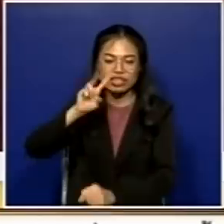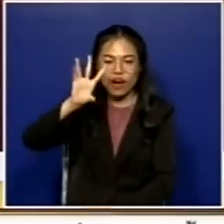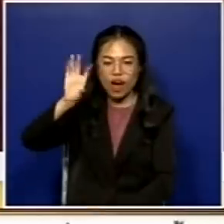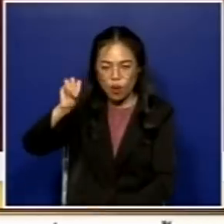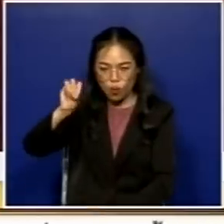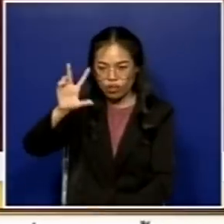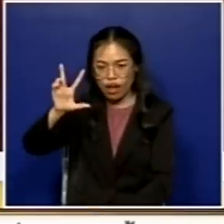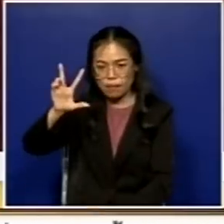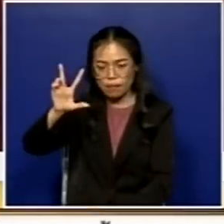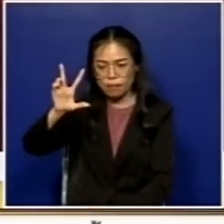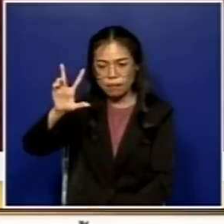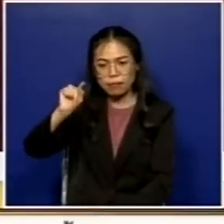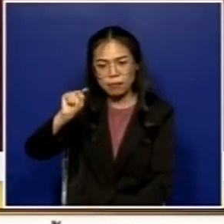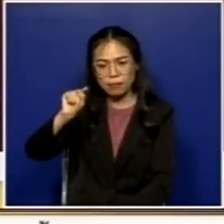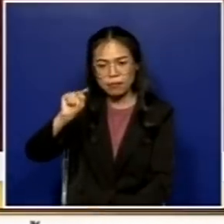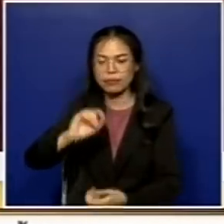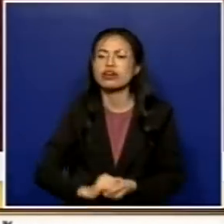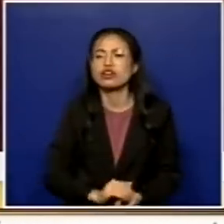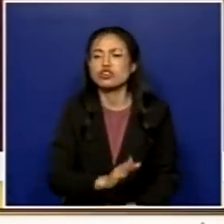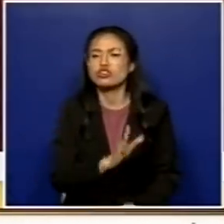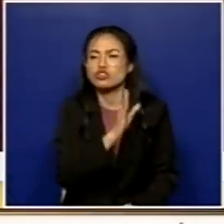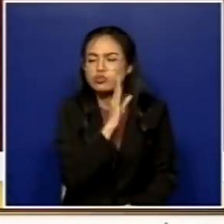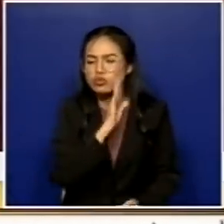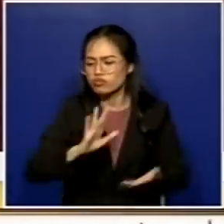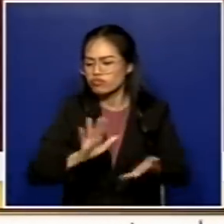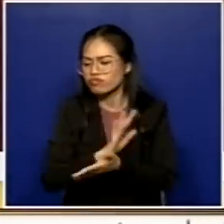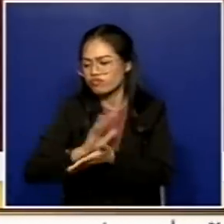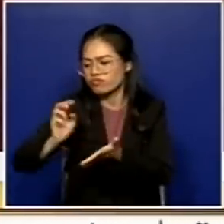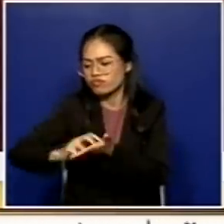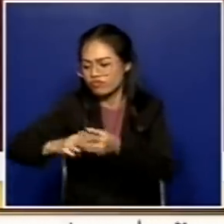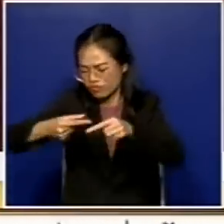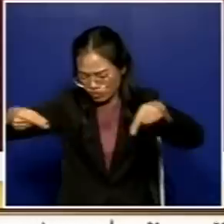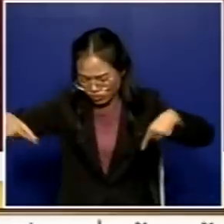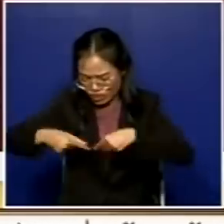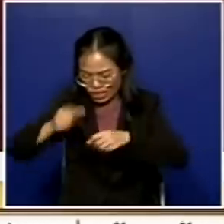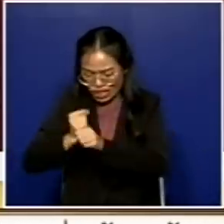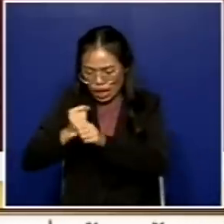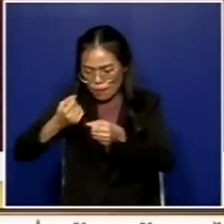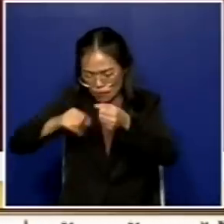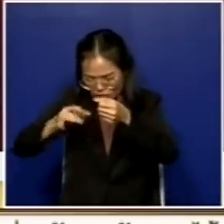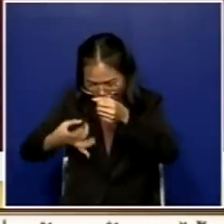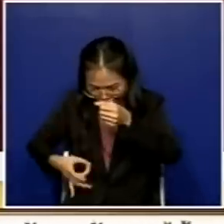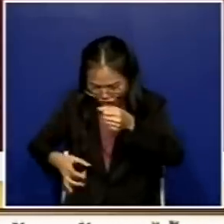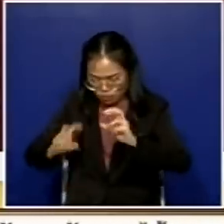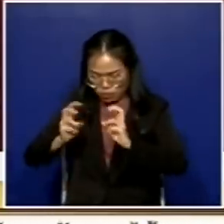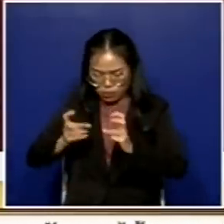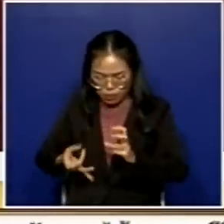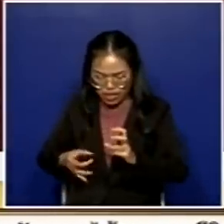อาภิภาkemไม่ไวางใจสมมุิไม่มใบเสร็แต่ถาสมาทิษพานี้ไม่ไ้วางใจ